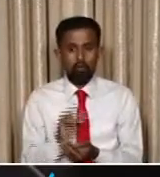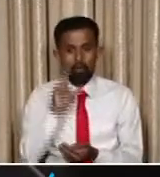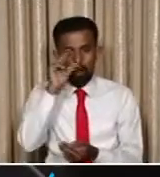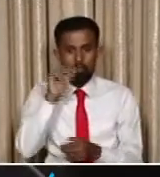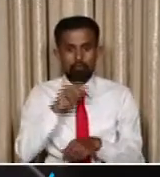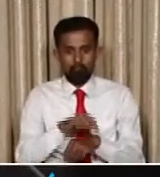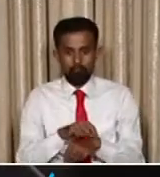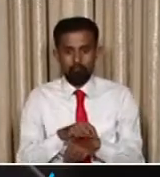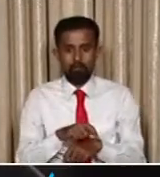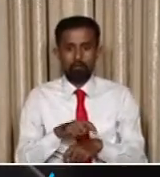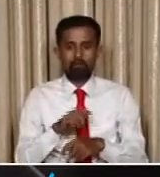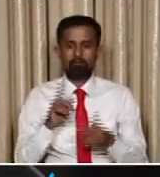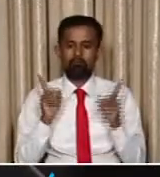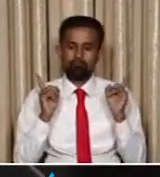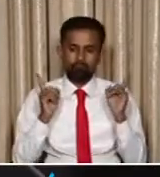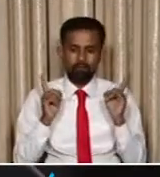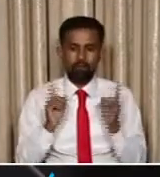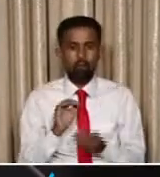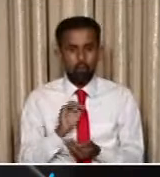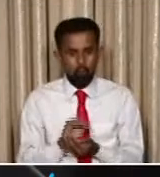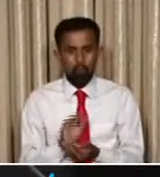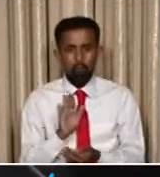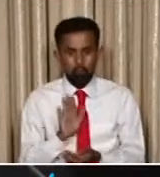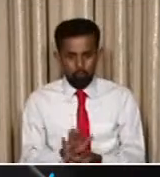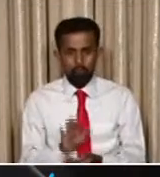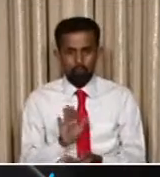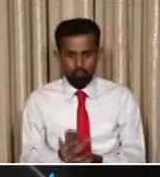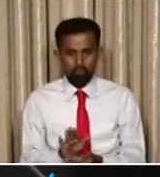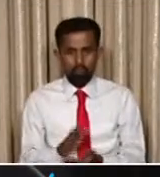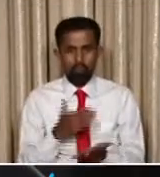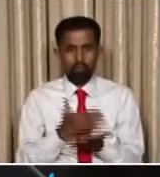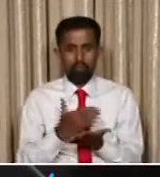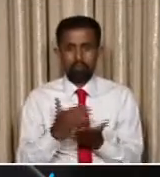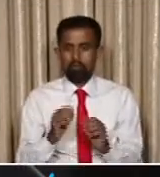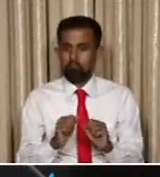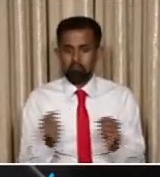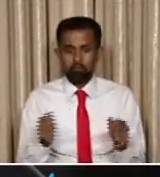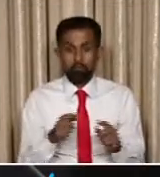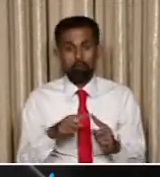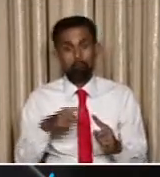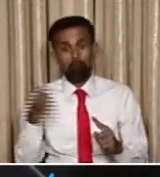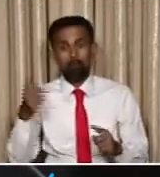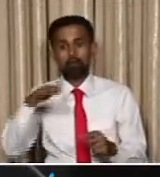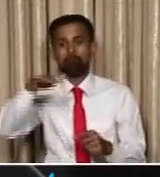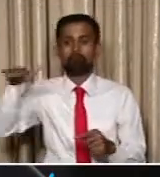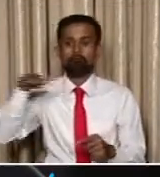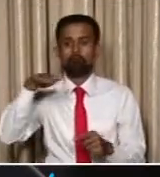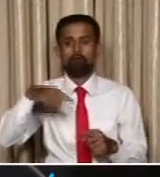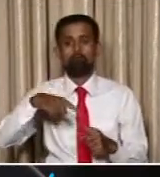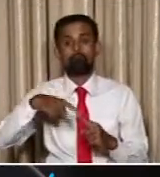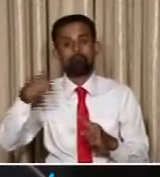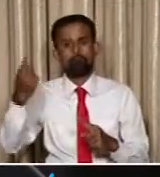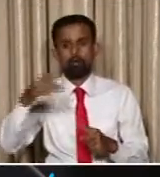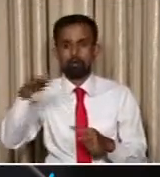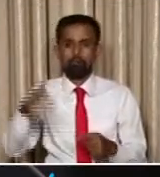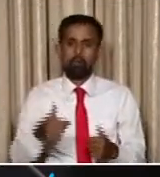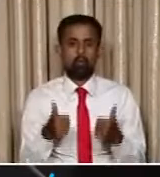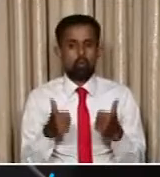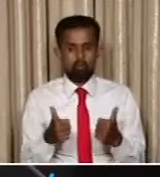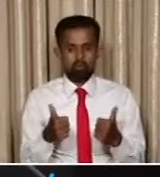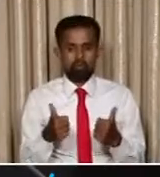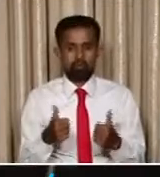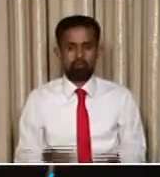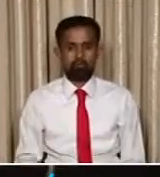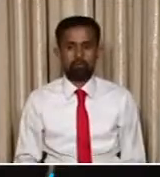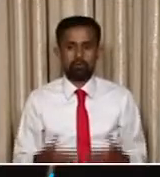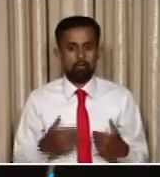ඒ විනෝද වෙන්න ඒවා තියෙන්න ඕන තේරෙනවා ඔබතුමා කියන දේ බාධාවක් නොවන විදිහට වෙනම කලාප හරි වෙනම තැන් හරි තියෙනවා නම් හොඳයි මම එතනට තාම ආවේ